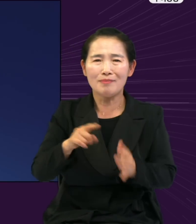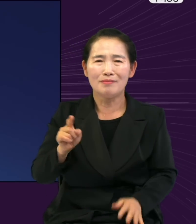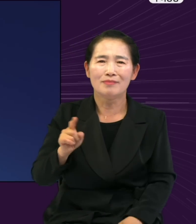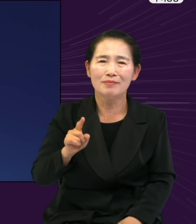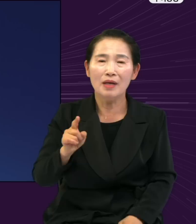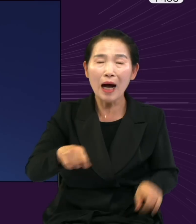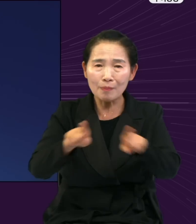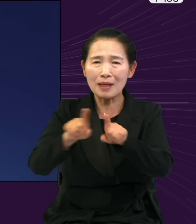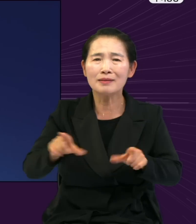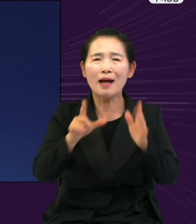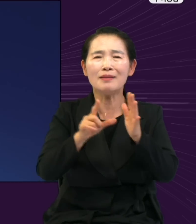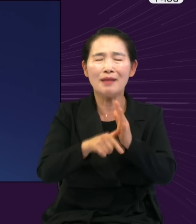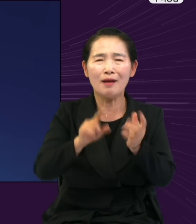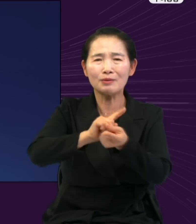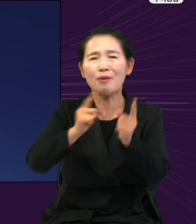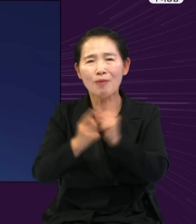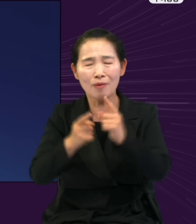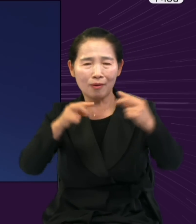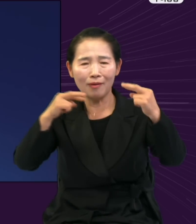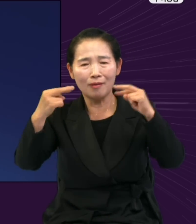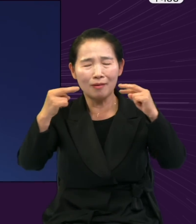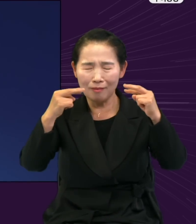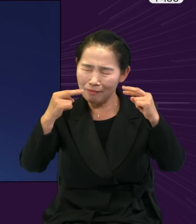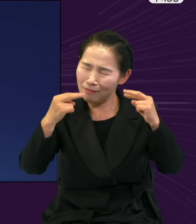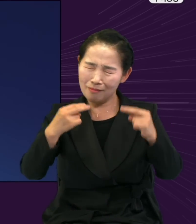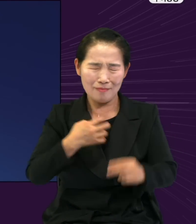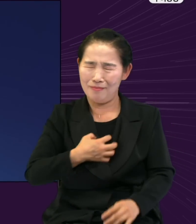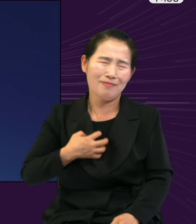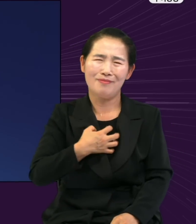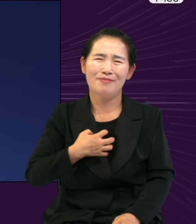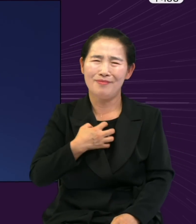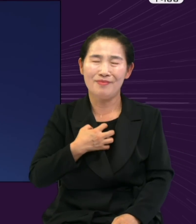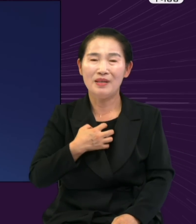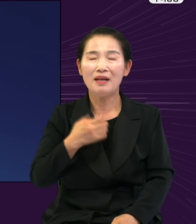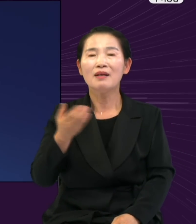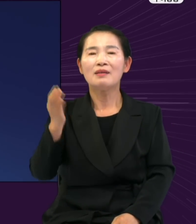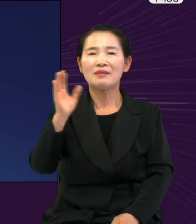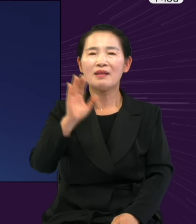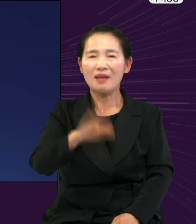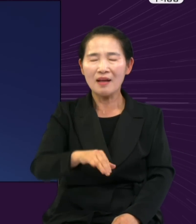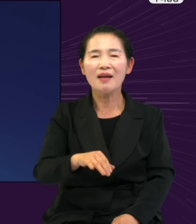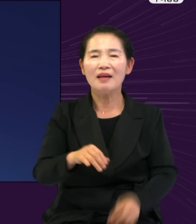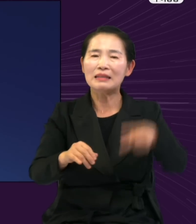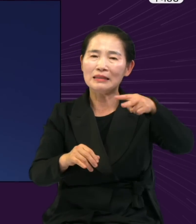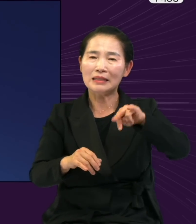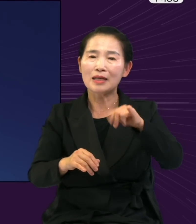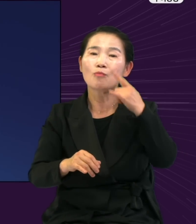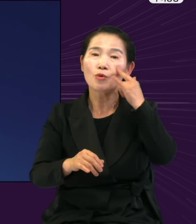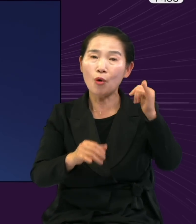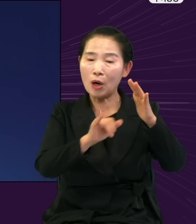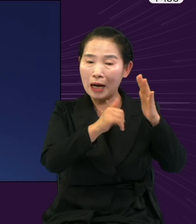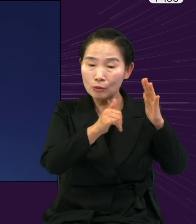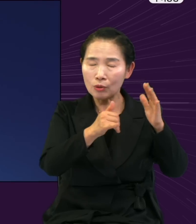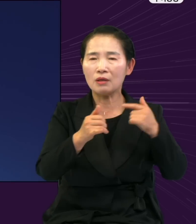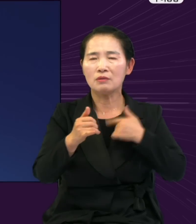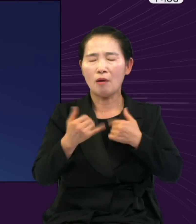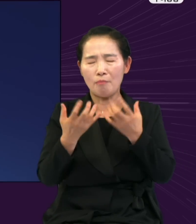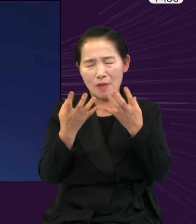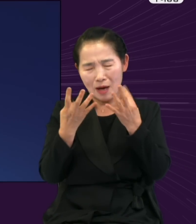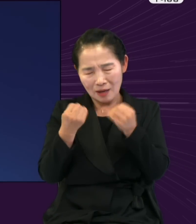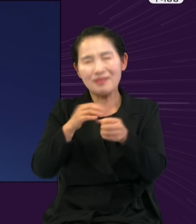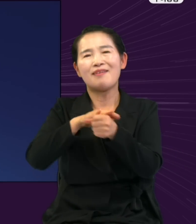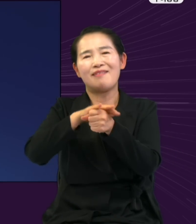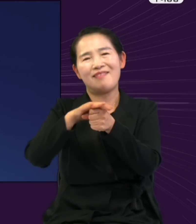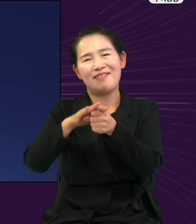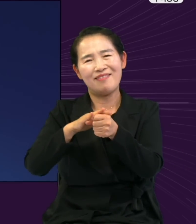통해 저를 며느리가 아닌 딸로 받아들여 주신 제 부모님들께 정말 감사를 드립니다. 지금도 제 신랑에게 고마운